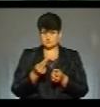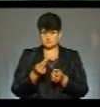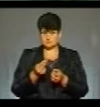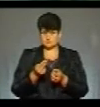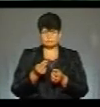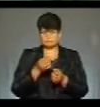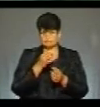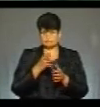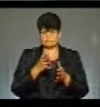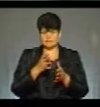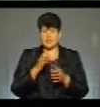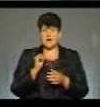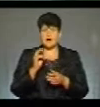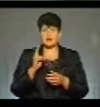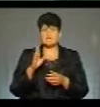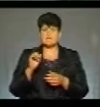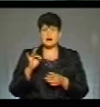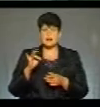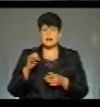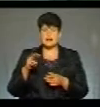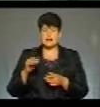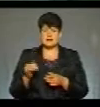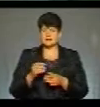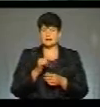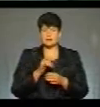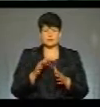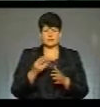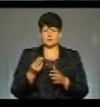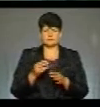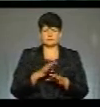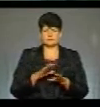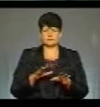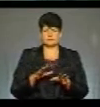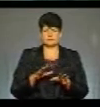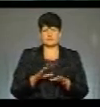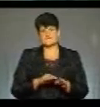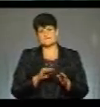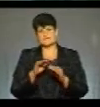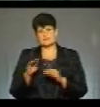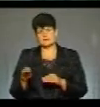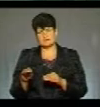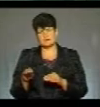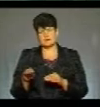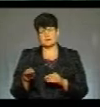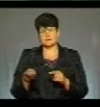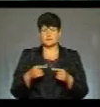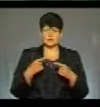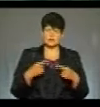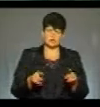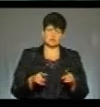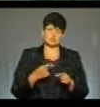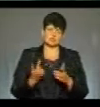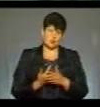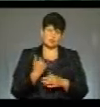в акварелі не можна фарбу на фарбу не кладати, воно не буде вже. Не ж відкладаю, перевожу малюнок інший, знову